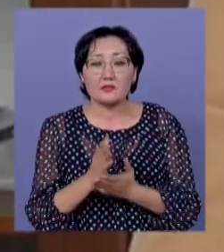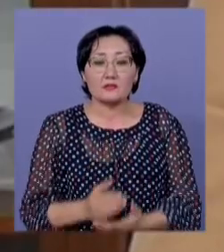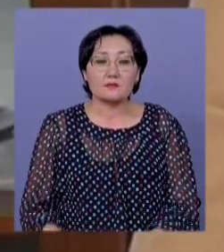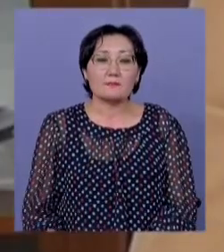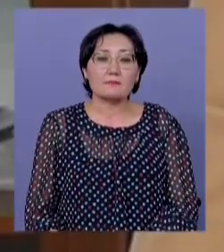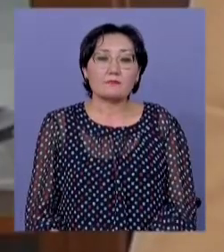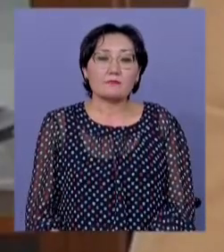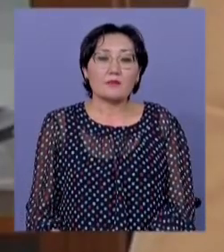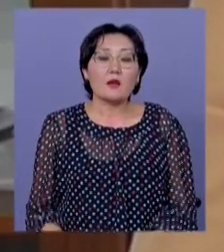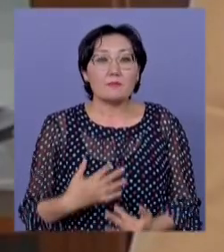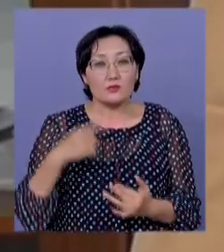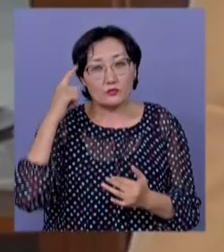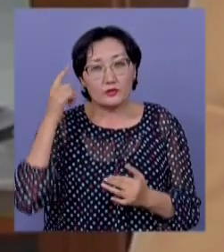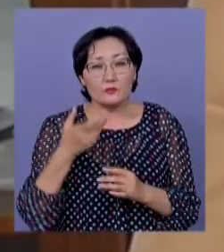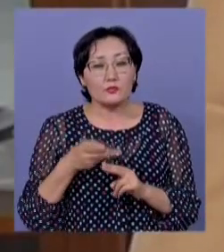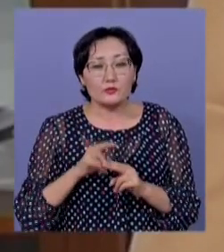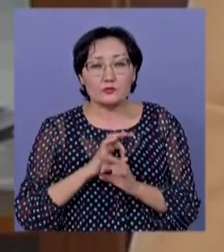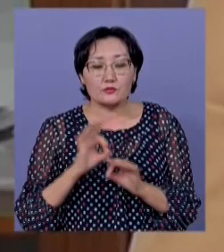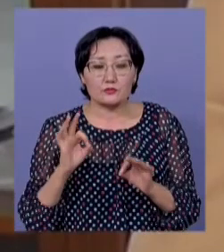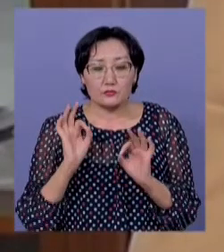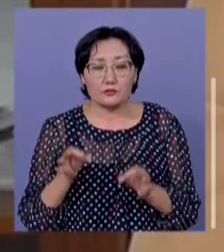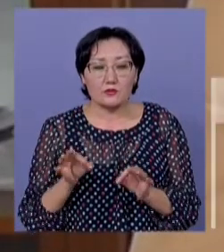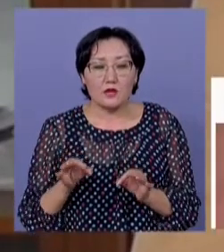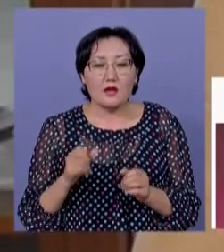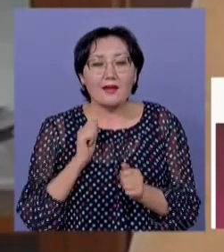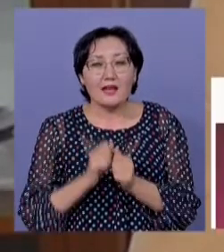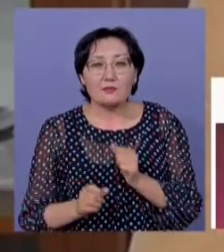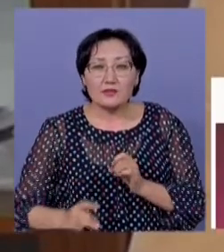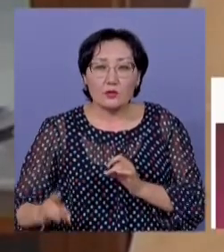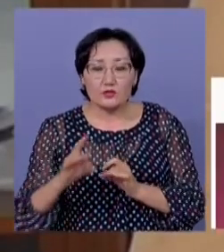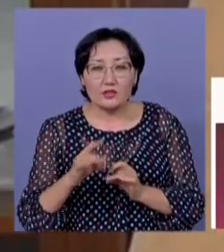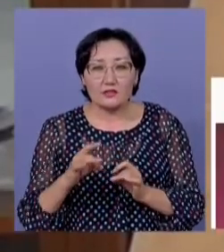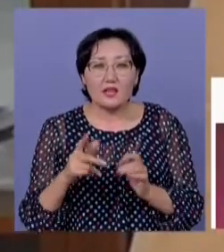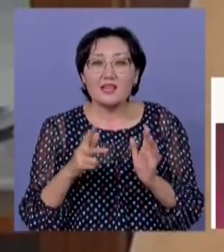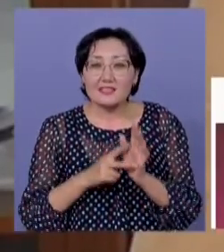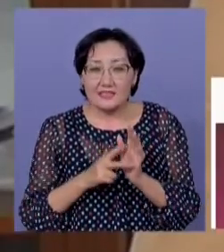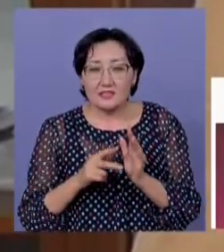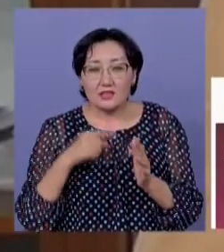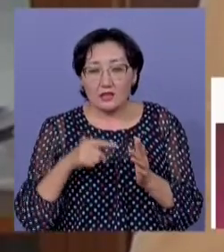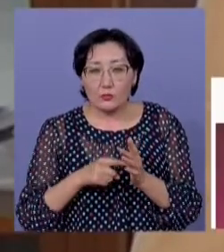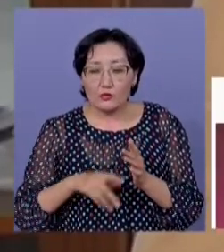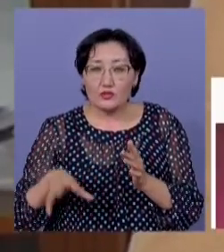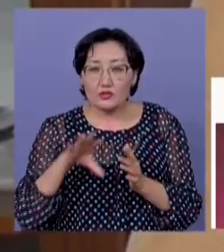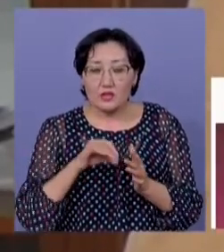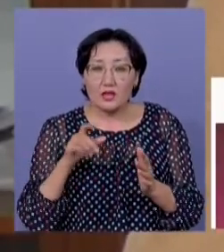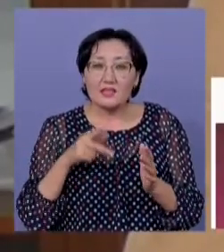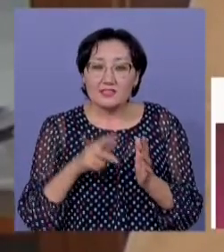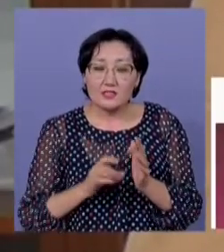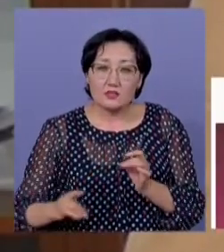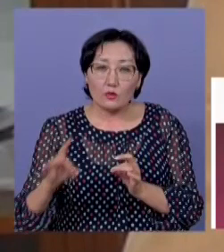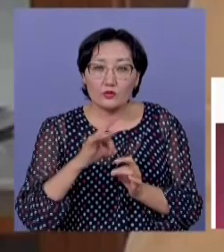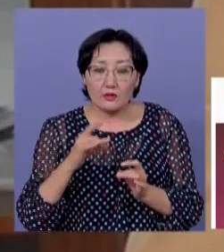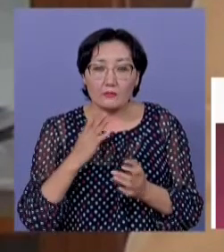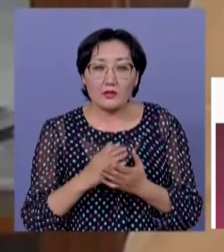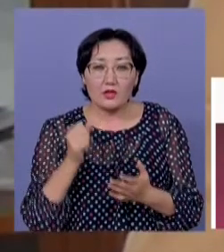Мен ойлаймын, өте дұрыс деп. Әрбір микрорайон, әрбір аудан, 8 ауданымыз бар ма? Сол 8 ауданда орталықта мысалы